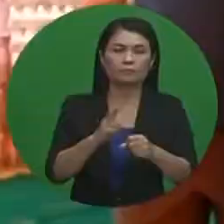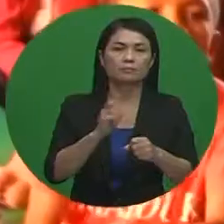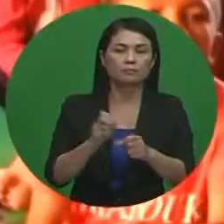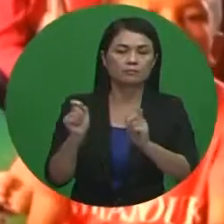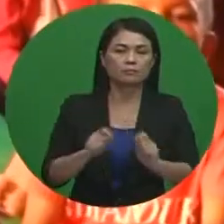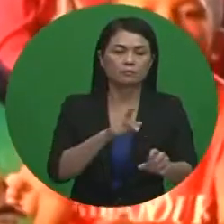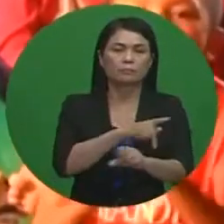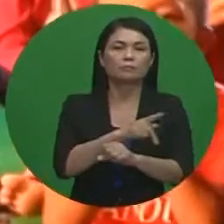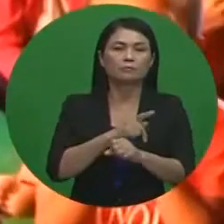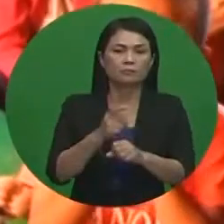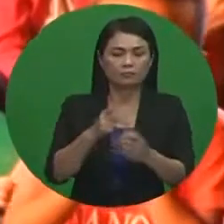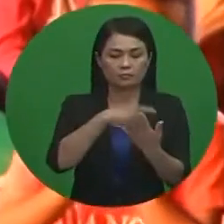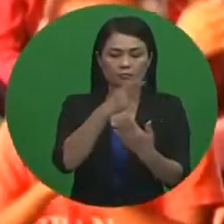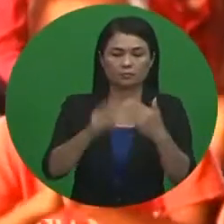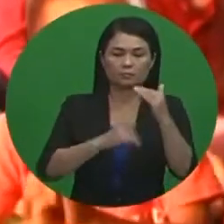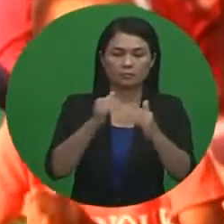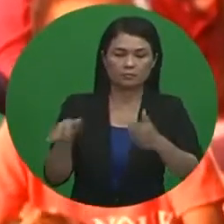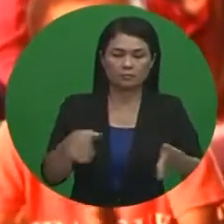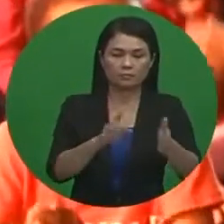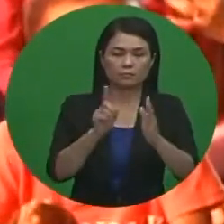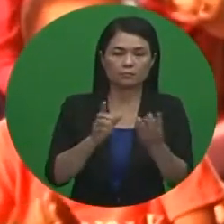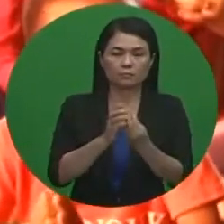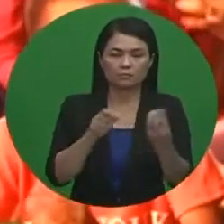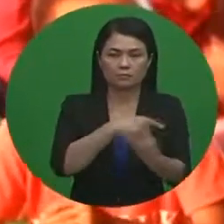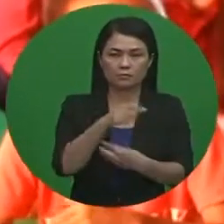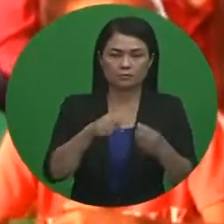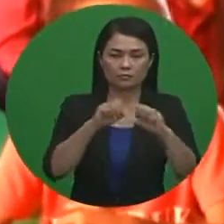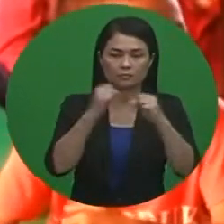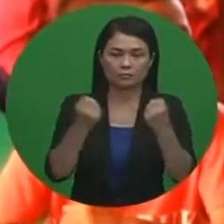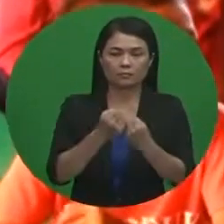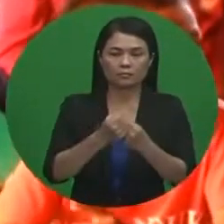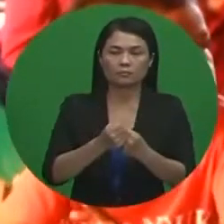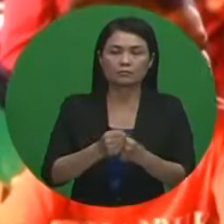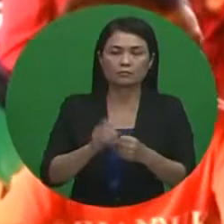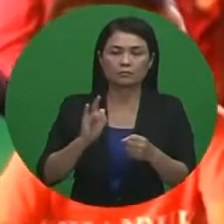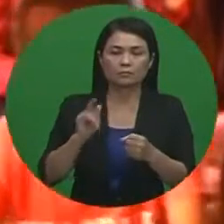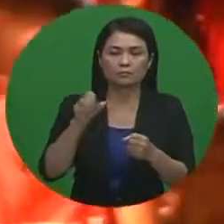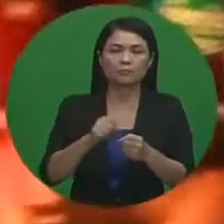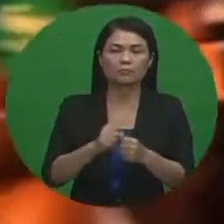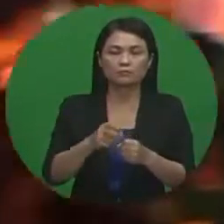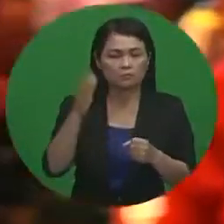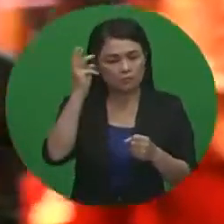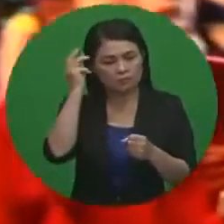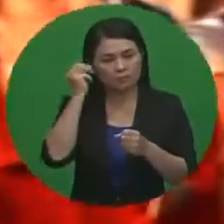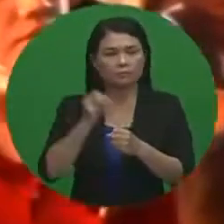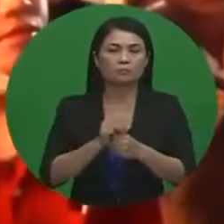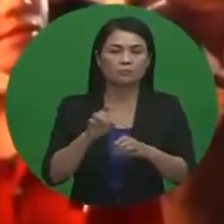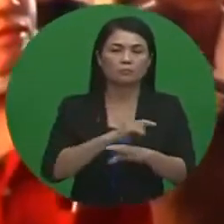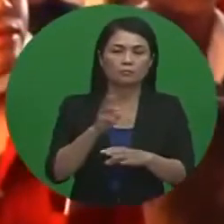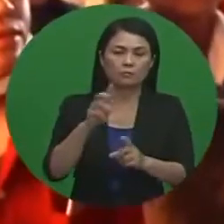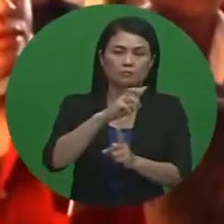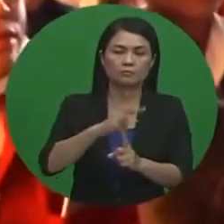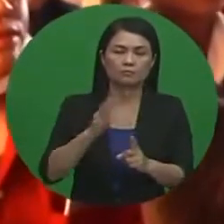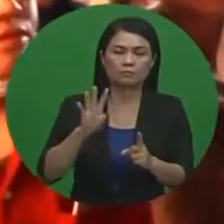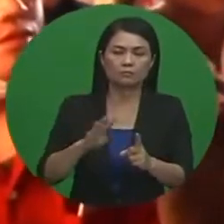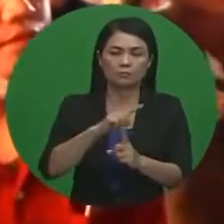ដ្ឋបាលខេត្តមានគម្រោងអភិវឌ្ឍផ្លូវមួយចំនួននៅជុំវិញអង្គការប្លង់តាប៉ាងហើយសង្ឃឹមថានៅរយៈពេល3ខែទៅ